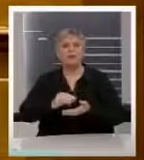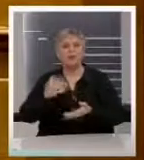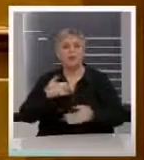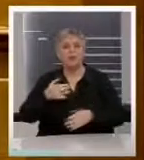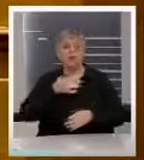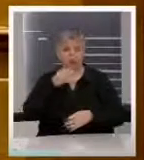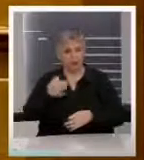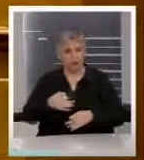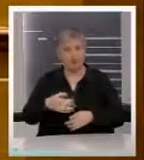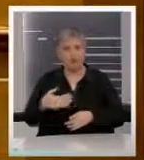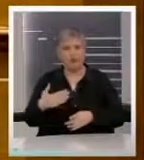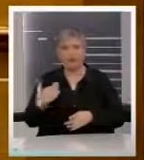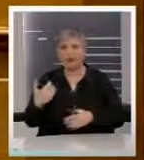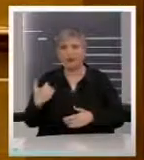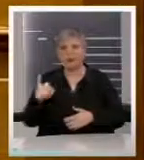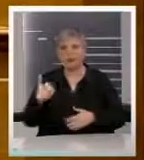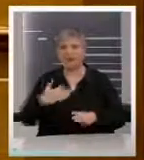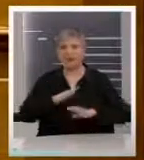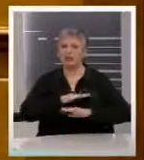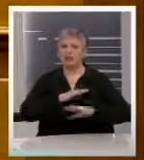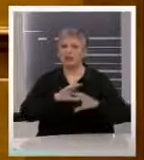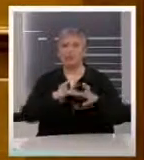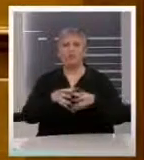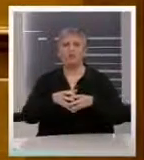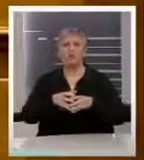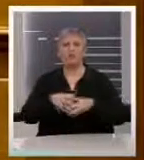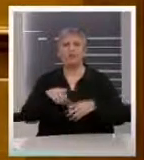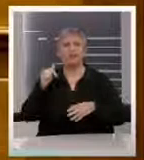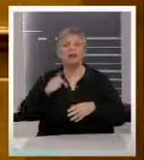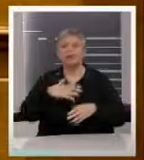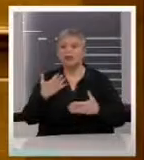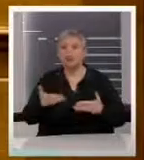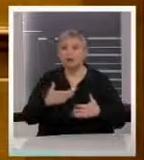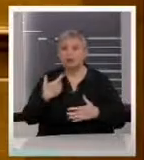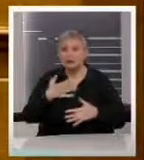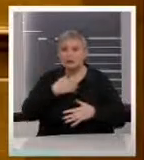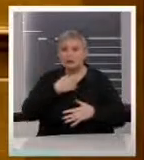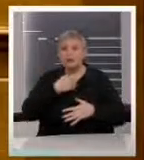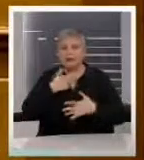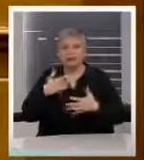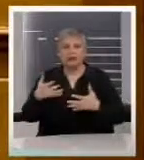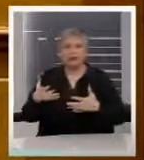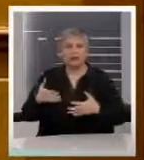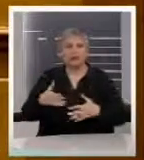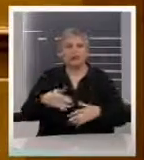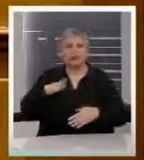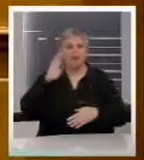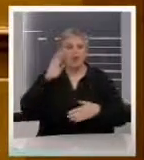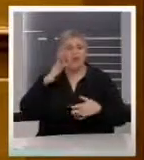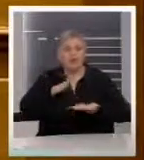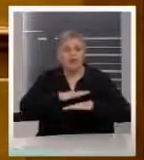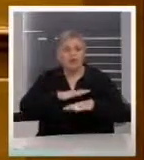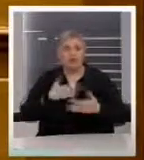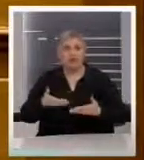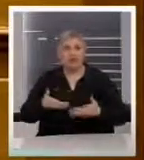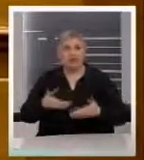να αντιμετωπίσουμε σε στενή συνεργασία με τη στρατιωτική ηγεσία αυτή τη δυσμενή κατάσταση. Παρακαλώ πολύ, ωστόσο, όπως σημειωθούν τα εξής αναφορικά